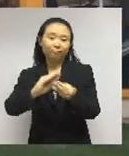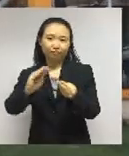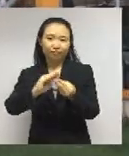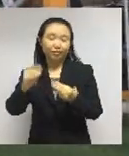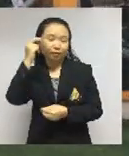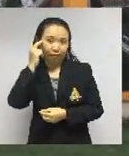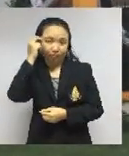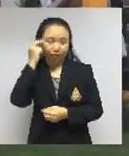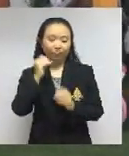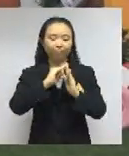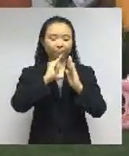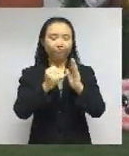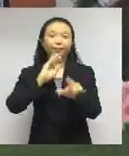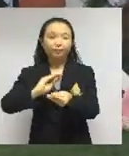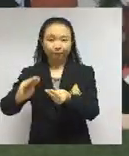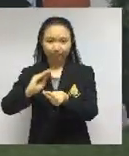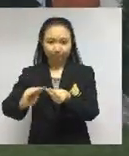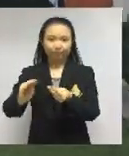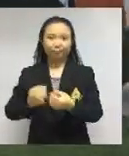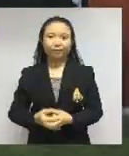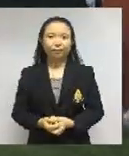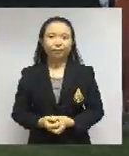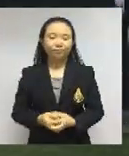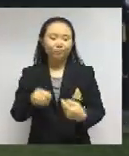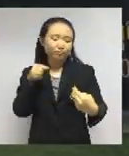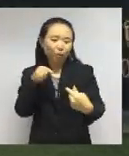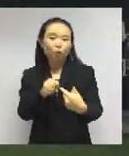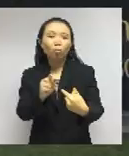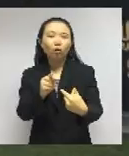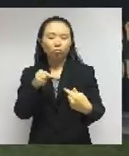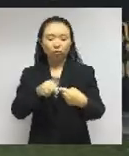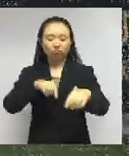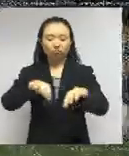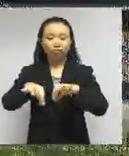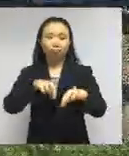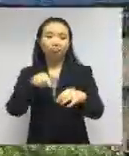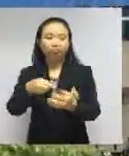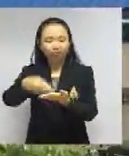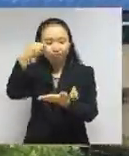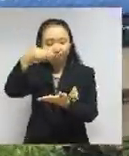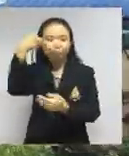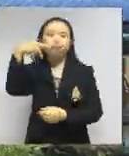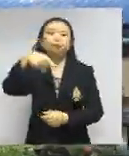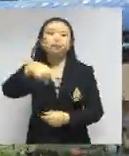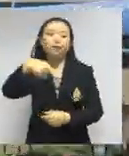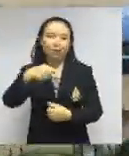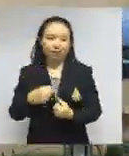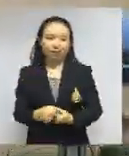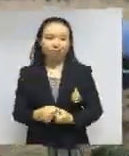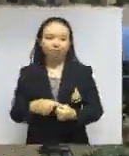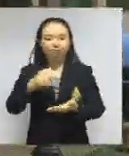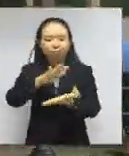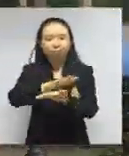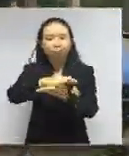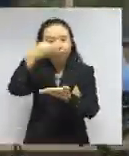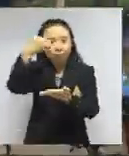ณฉะเชิงเทราปัญญานุกูลจังหวัดฉะเชิงเทราสังกัดสำนักบริหารงานการศึกษาพิเศษสำนัก